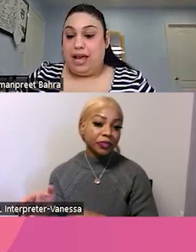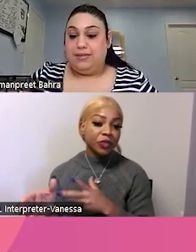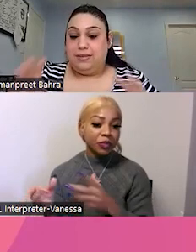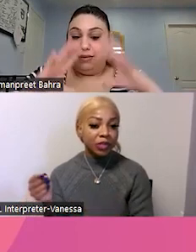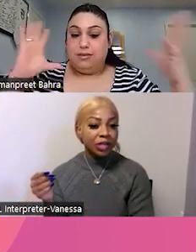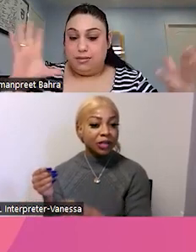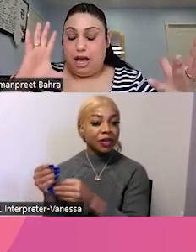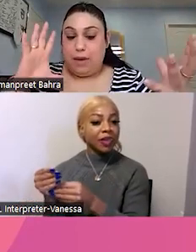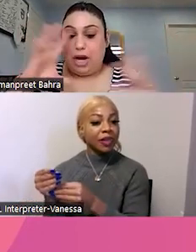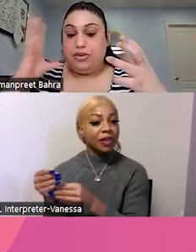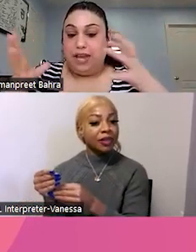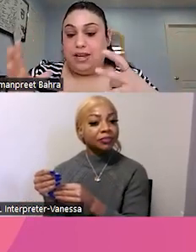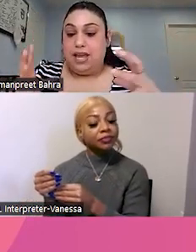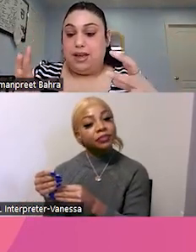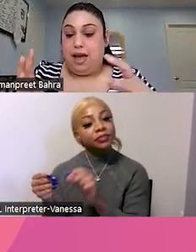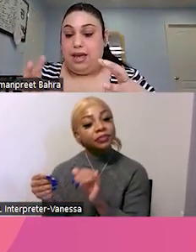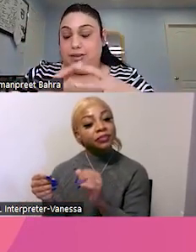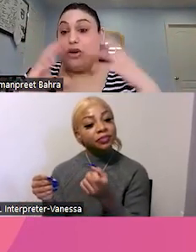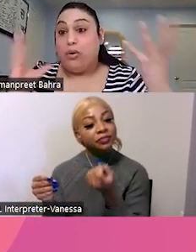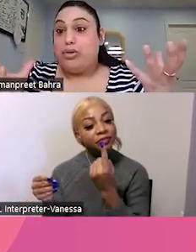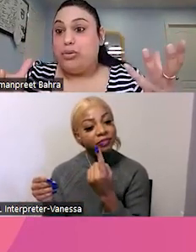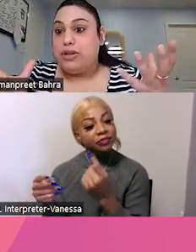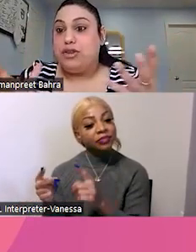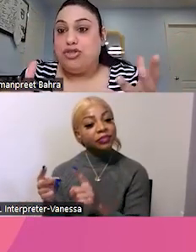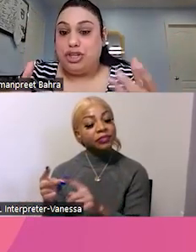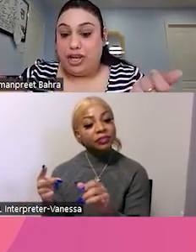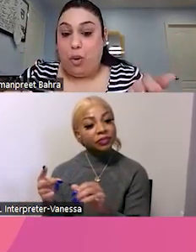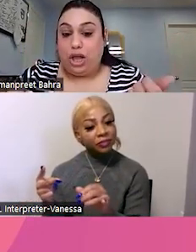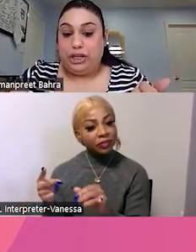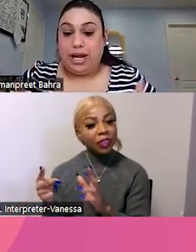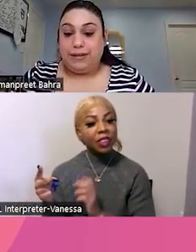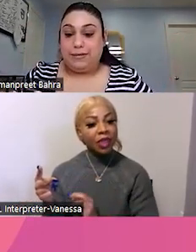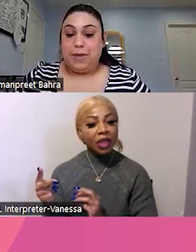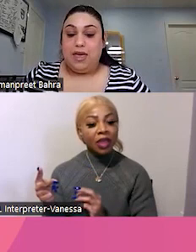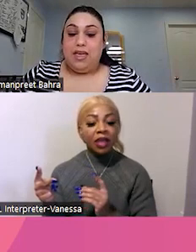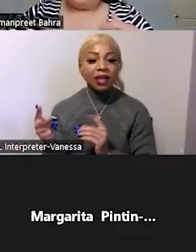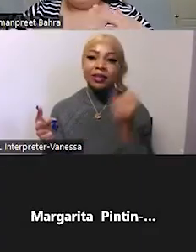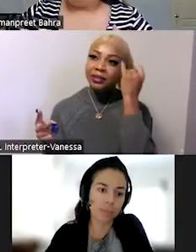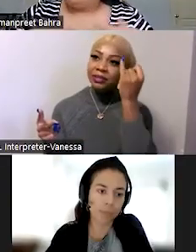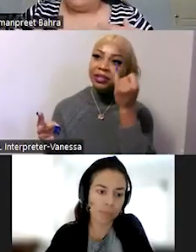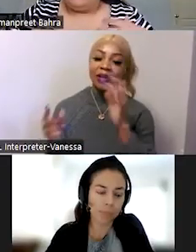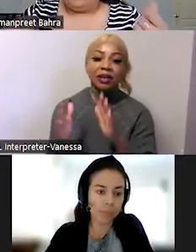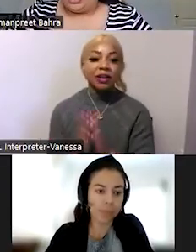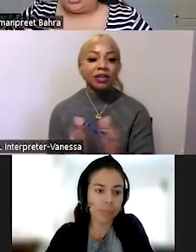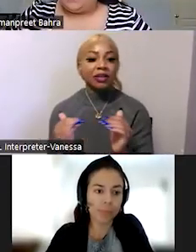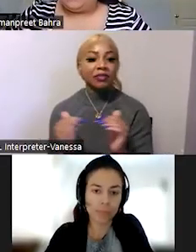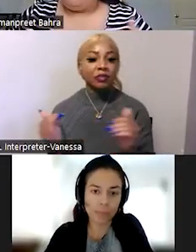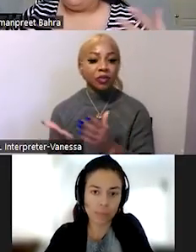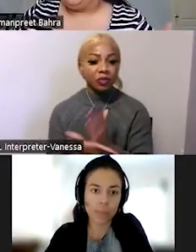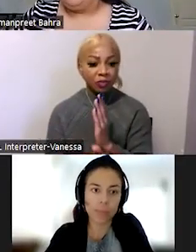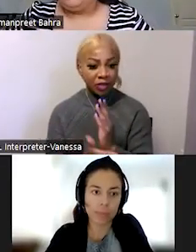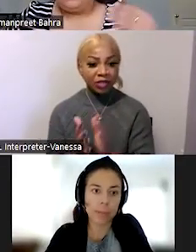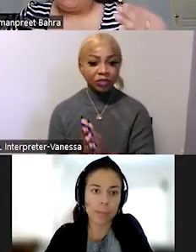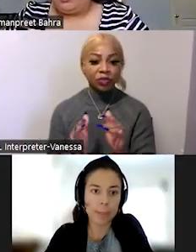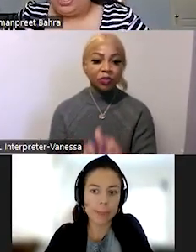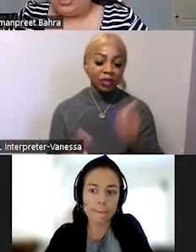comprendre vraiment donc la corpulence comme lieu social dans l'expérience de l'inégalité sociale. Et